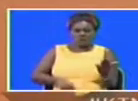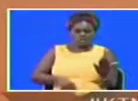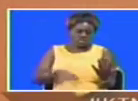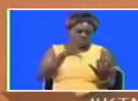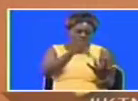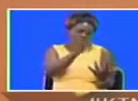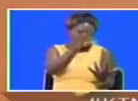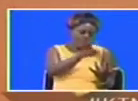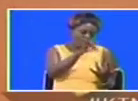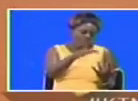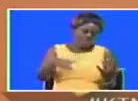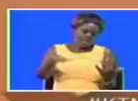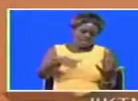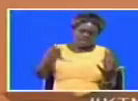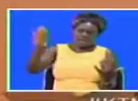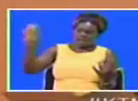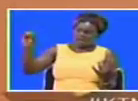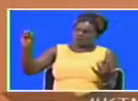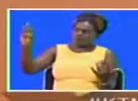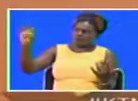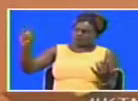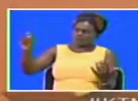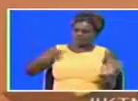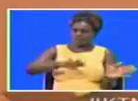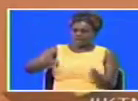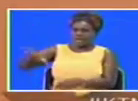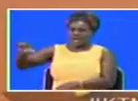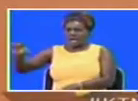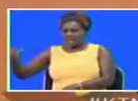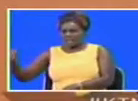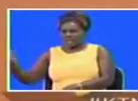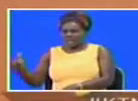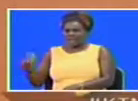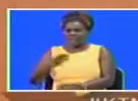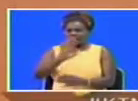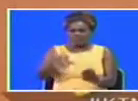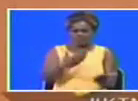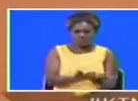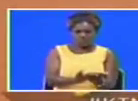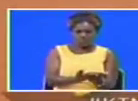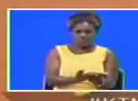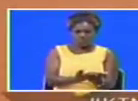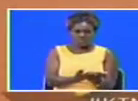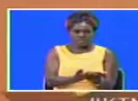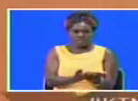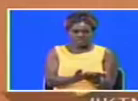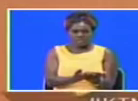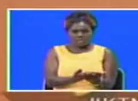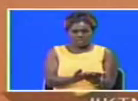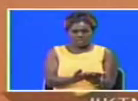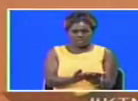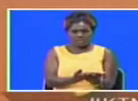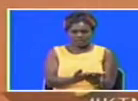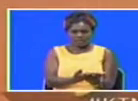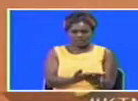kura hii ya mchujo katika maeneo hayo ya Bomet. Kando na wanahabari wenzangu wengine ambao tayari wamefika katika baadhi ya maeneo hayo ama wanaelekea katika